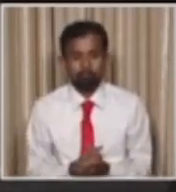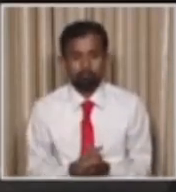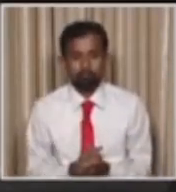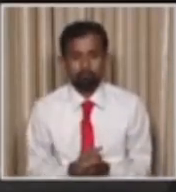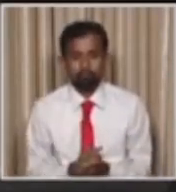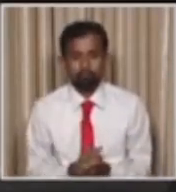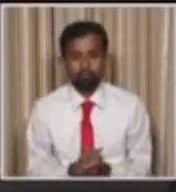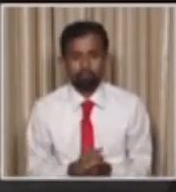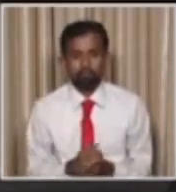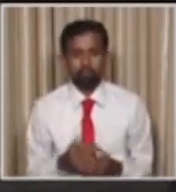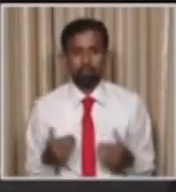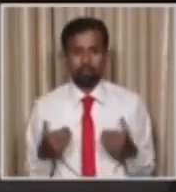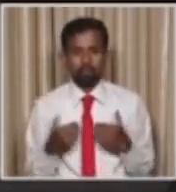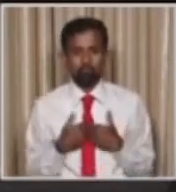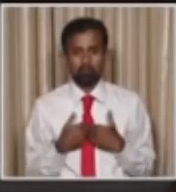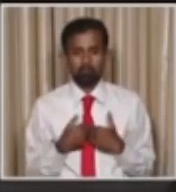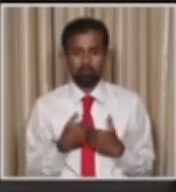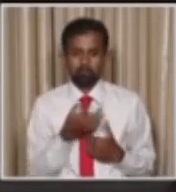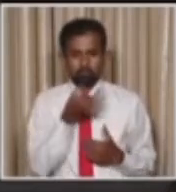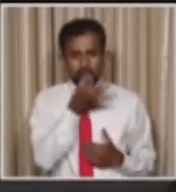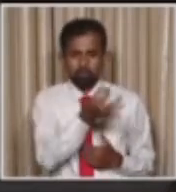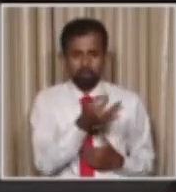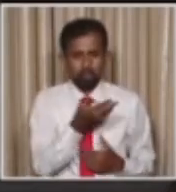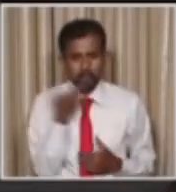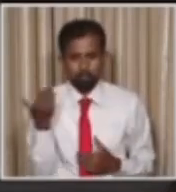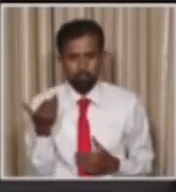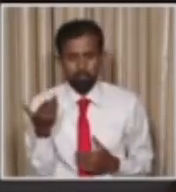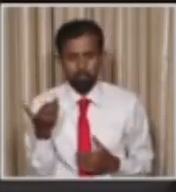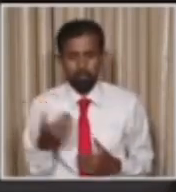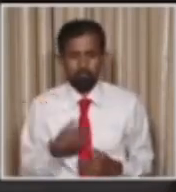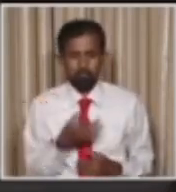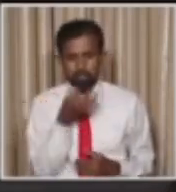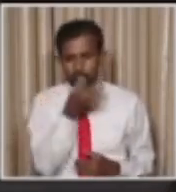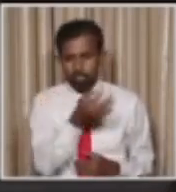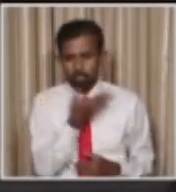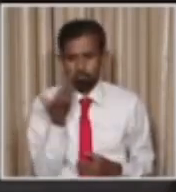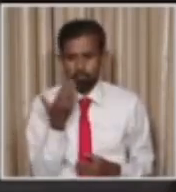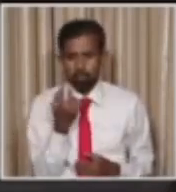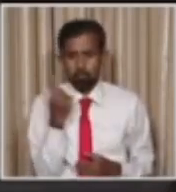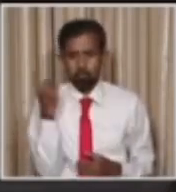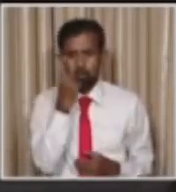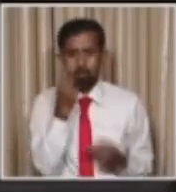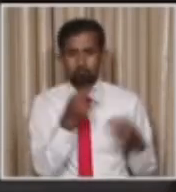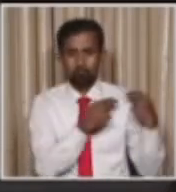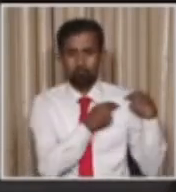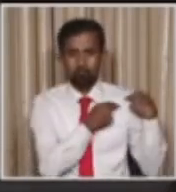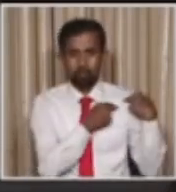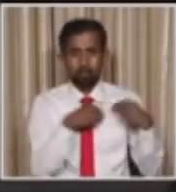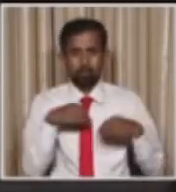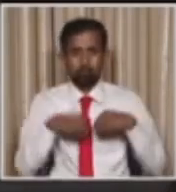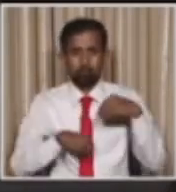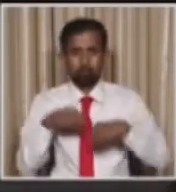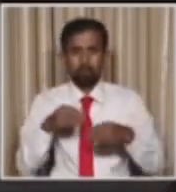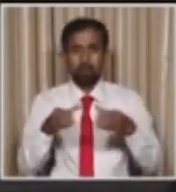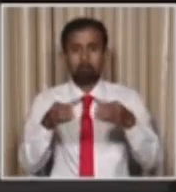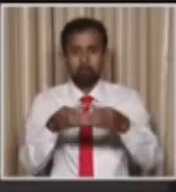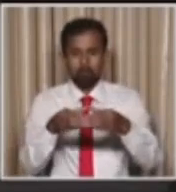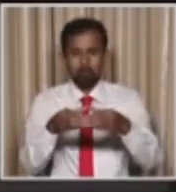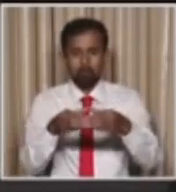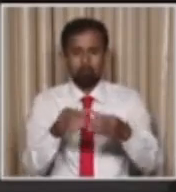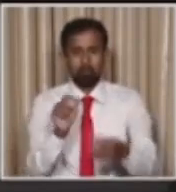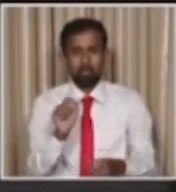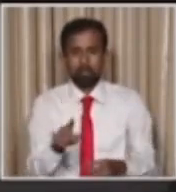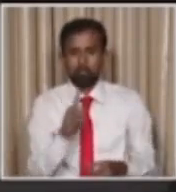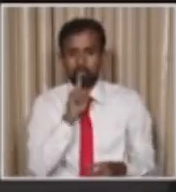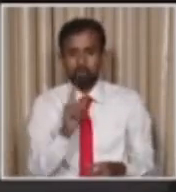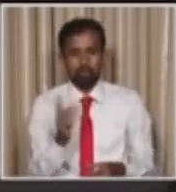කිසිම අපිට දැන් චෝදනා කරන්න පුළුවන් නේ. අපිට චෝදනා කරන්න පුළුවන් මේකට පළවෙනි වග කියන්න පුළුවන් එක්තරා දේශපාලන පක්ෂයක්. මම නම කියන්නේ